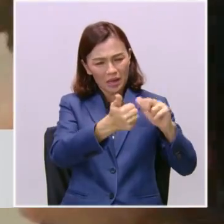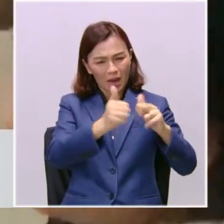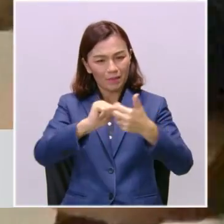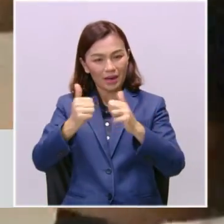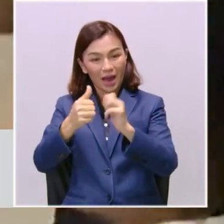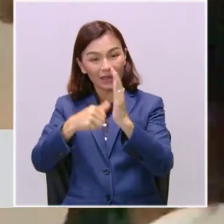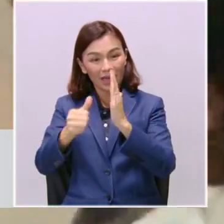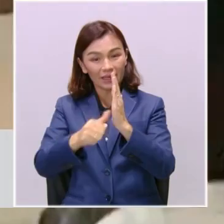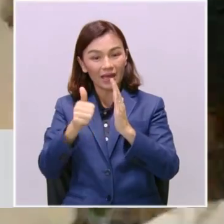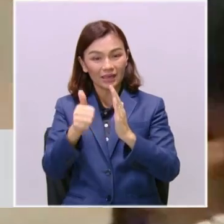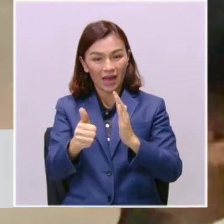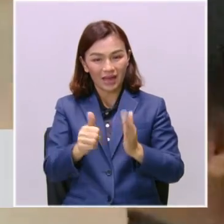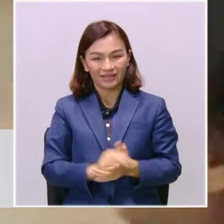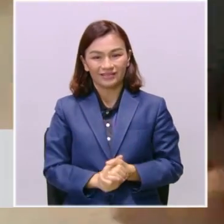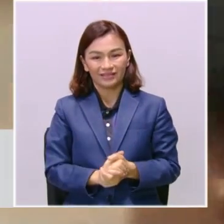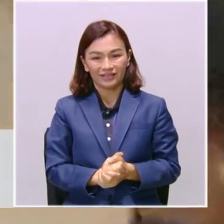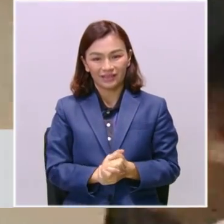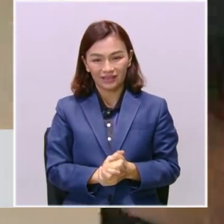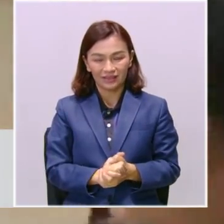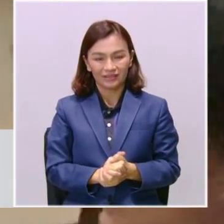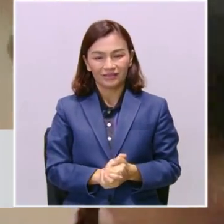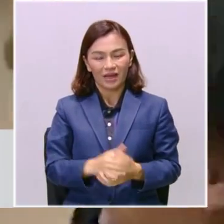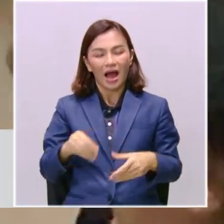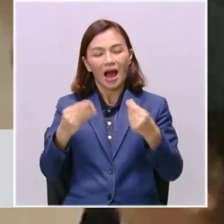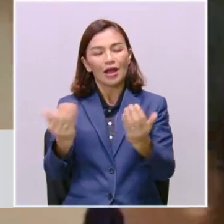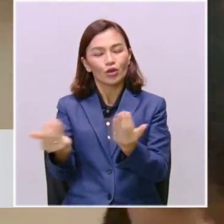างออกให้คุณลุง ไม่รู้เนี่ยลูกโลกหลานเลยล่ะ ได ้ เป็นก